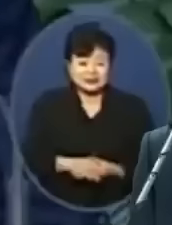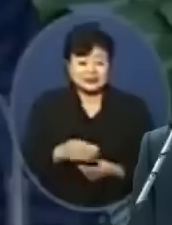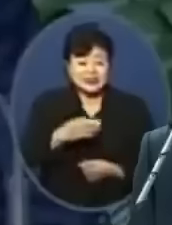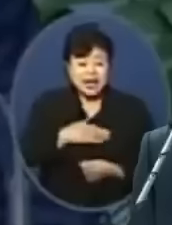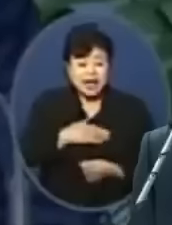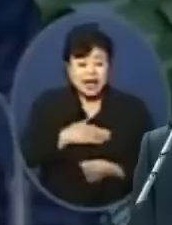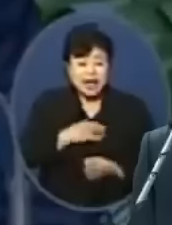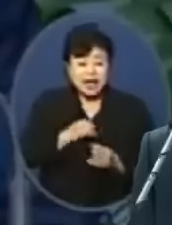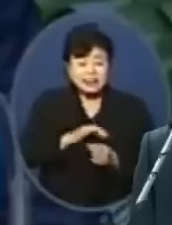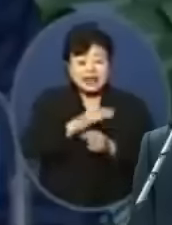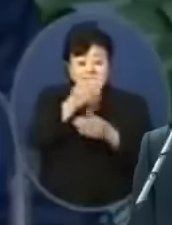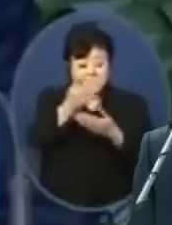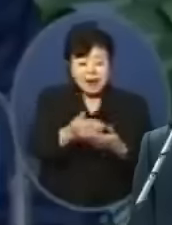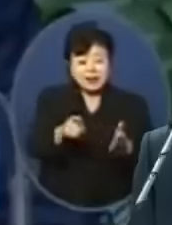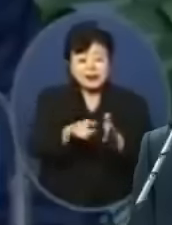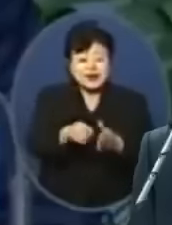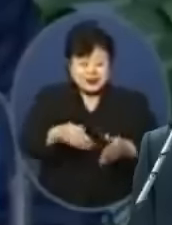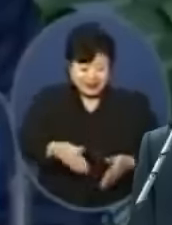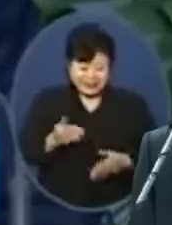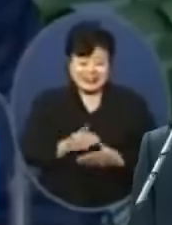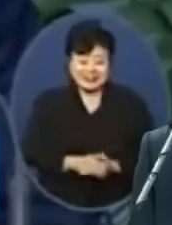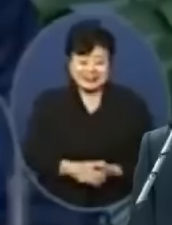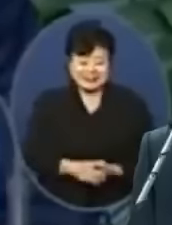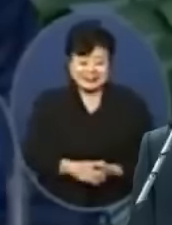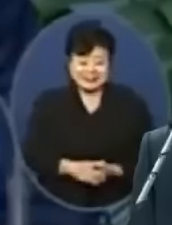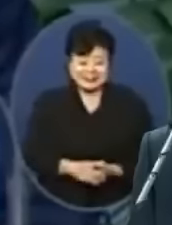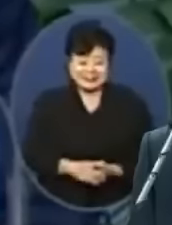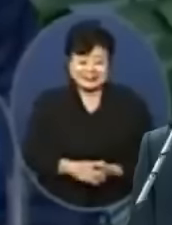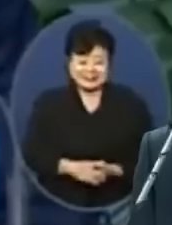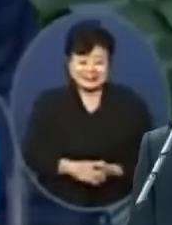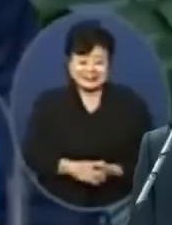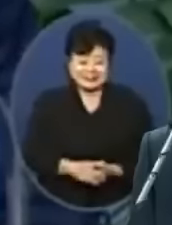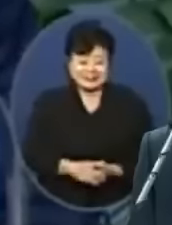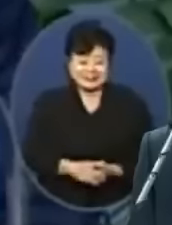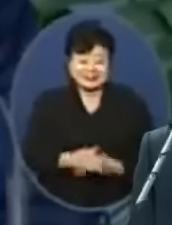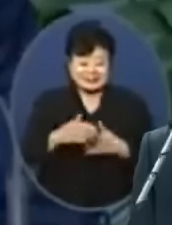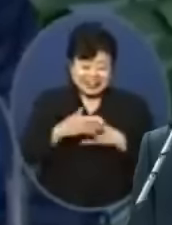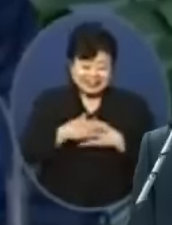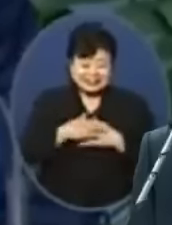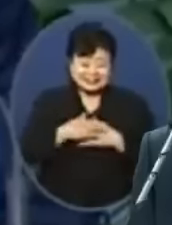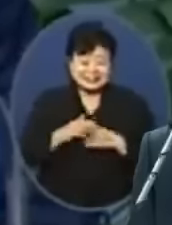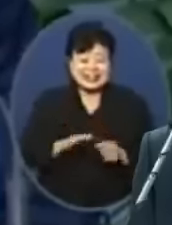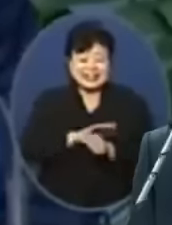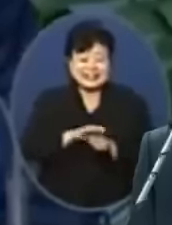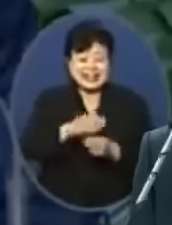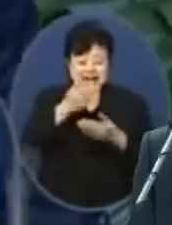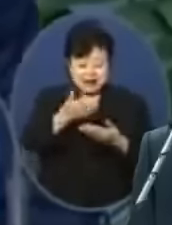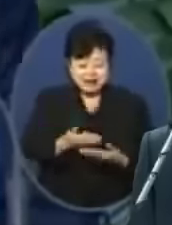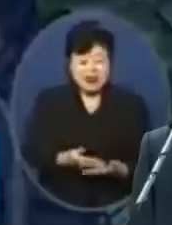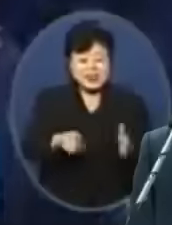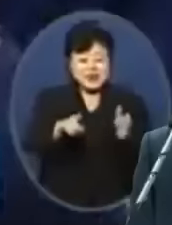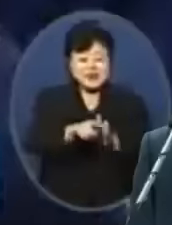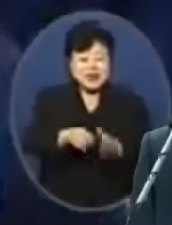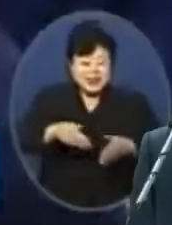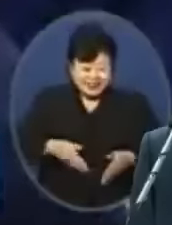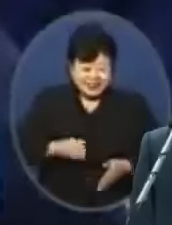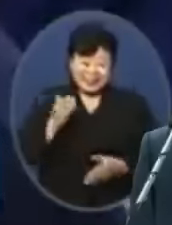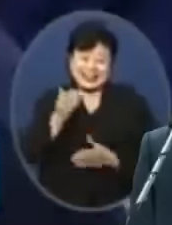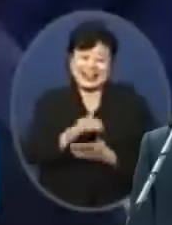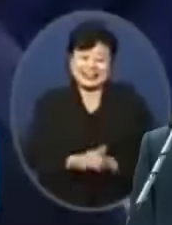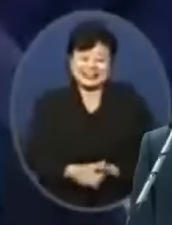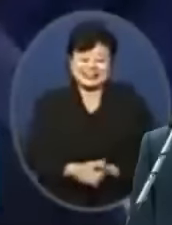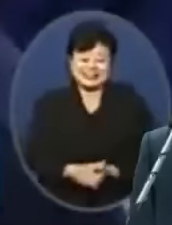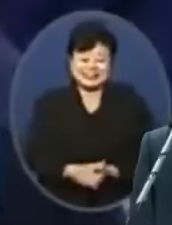나는 사랑받기 위해서 태어났다는 것을 알아야 되는 것입니다. 한번 따라 말씀하시죠. 나는 사랑받기 위해서